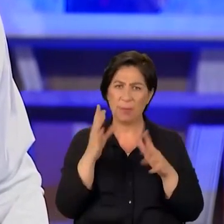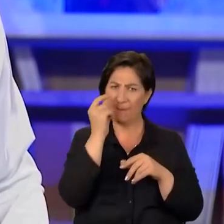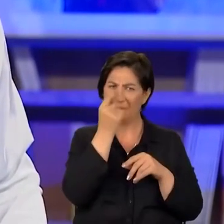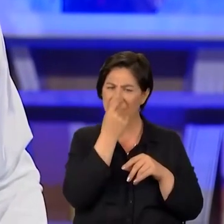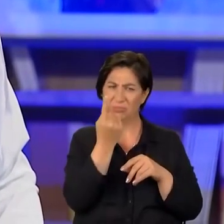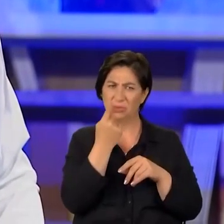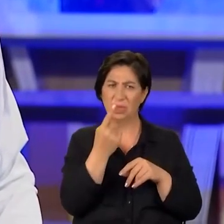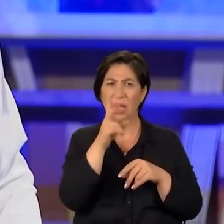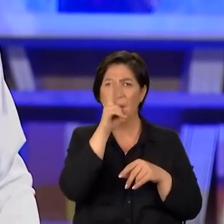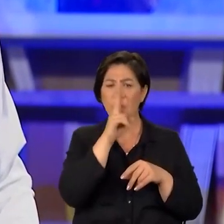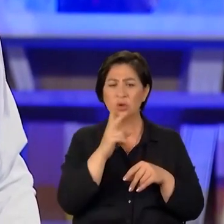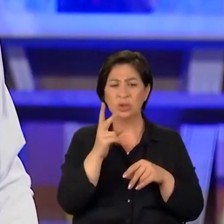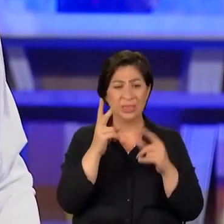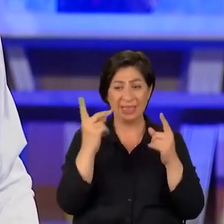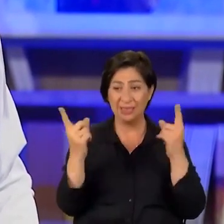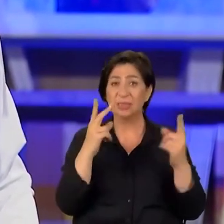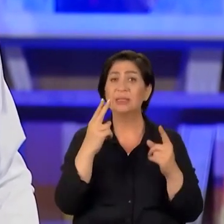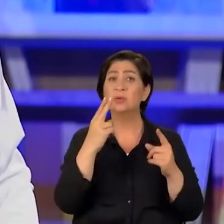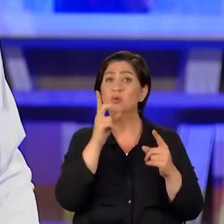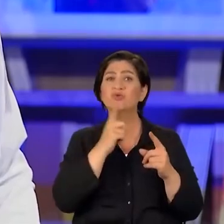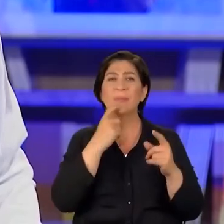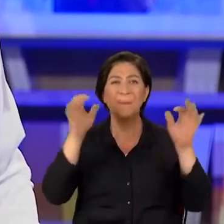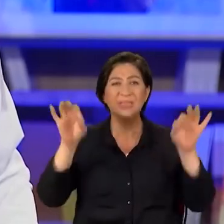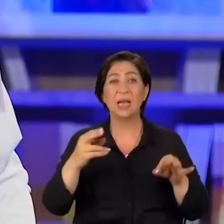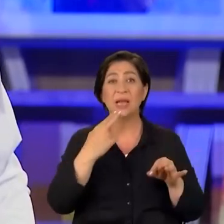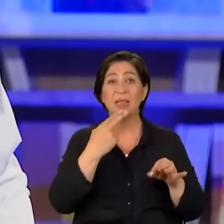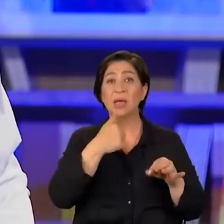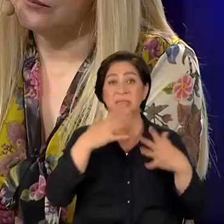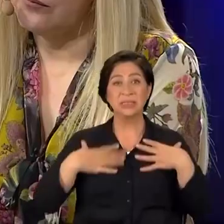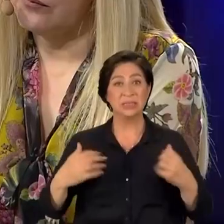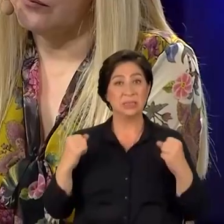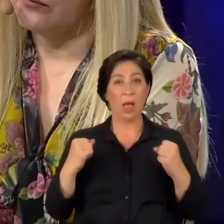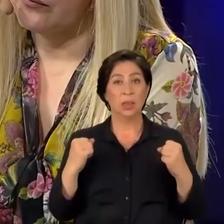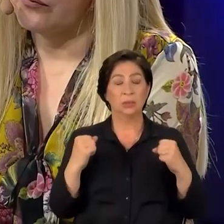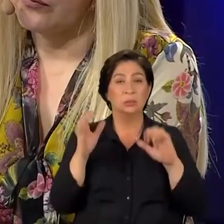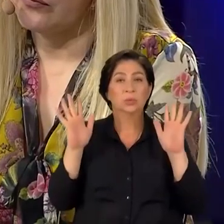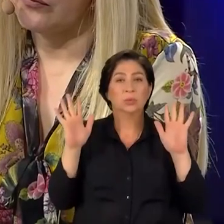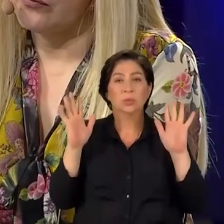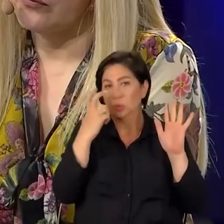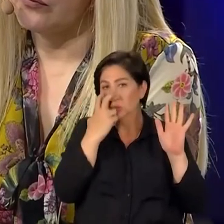bir şey söyleyeyim. 200 yılın başında da kadınların ve erkeklerin sağlık düşkünlükleri,